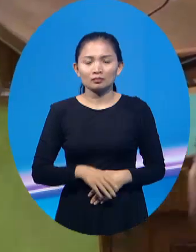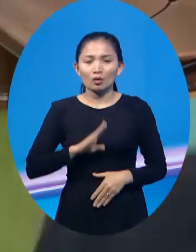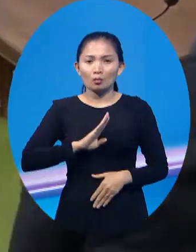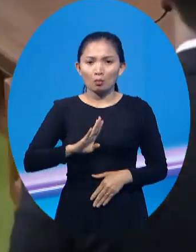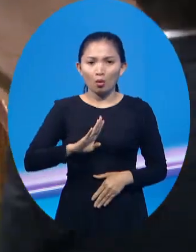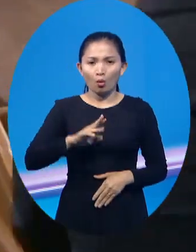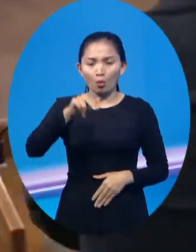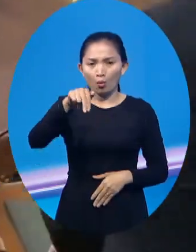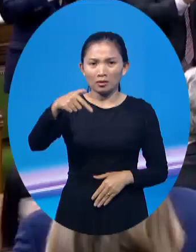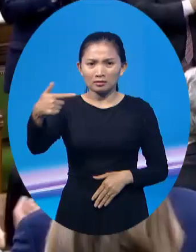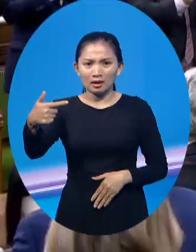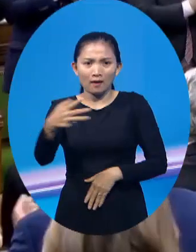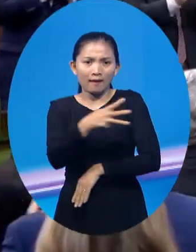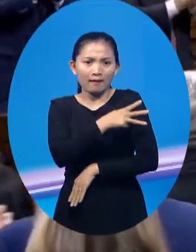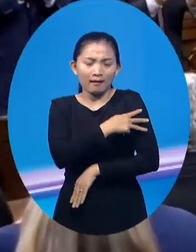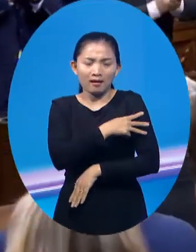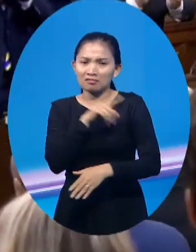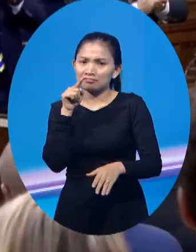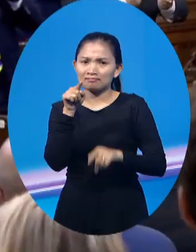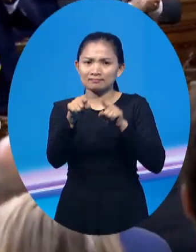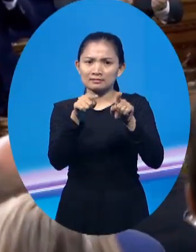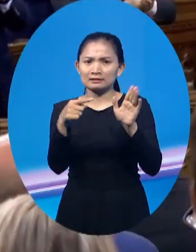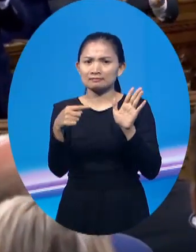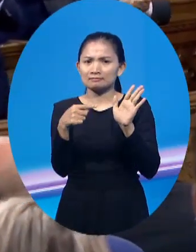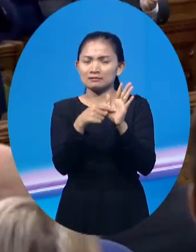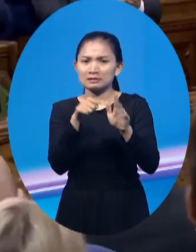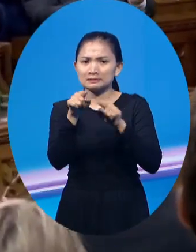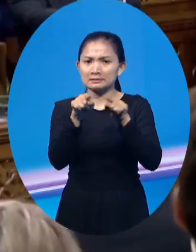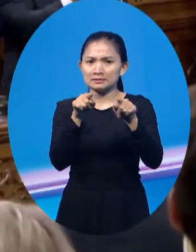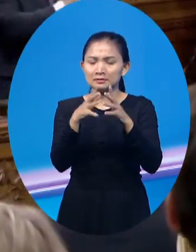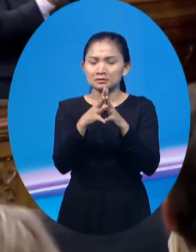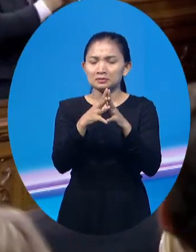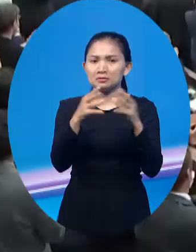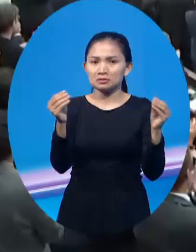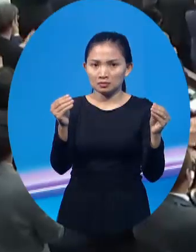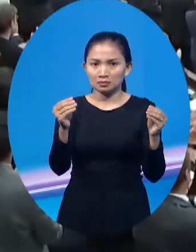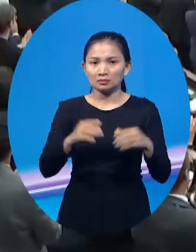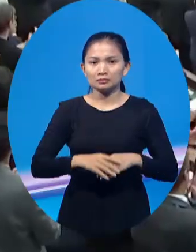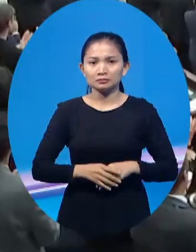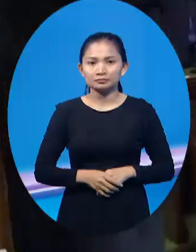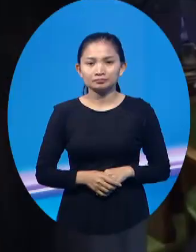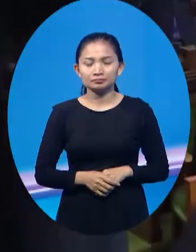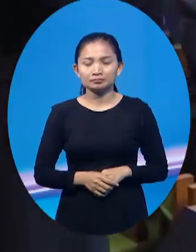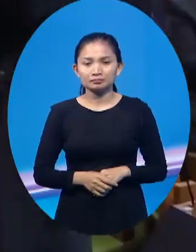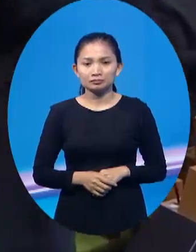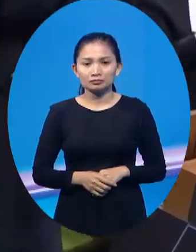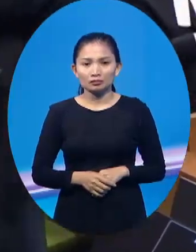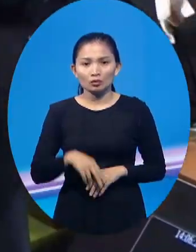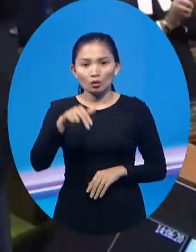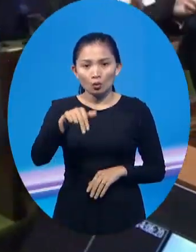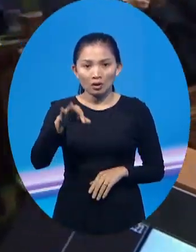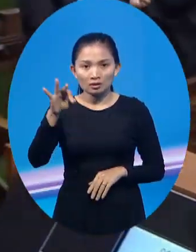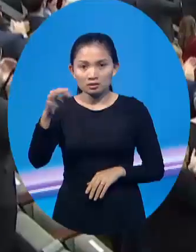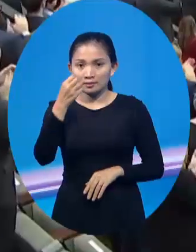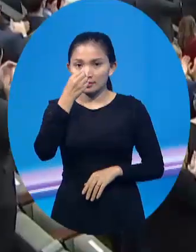chủ tịch quốc hội Canada đã gửi lời xin lỗi tại cộng đồng người Do Thái ở nước này và trên toàn thế giới Ngoại trưởng Canada melani